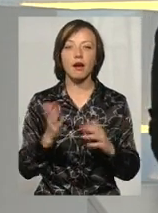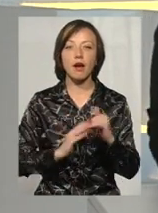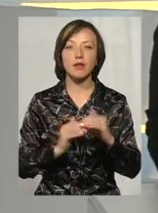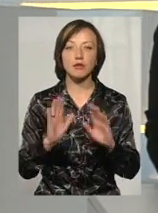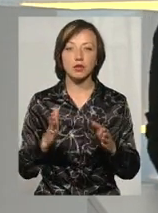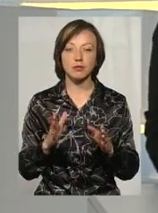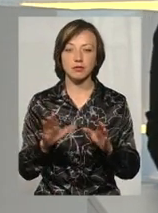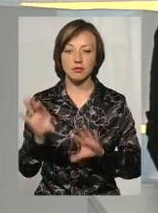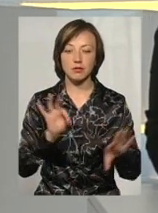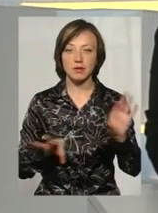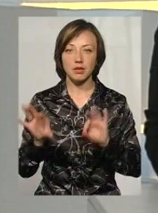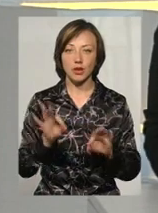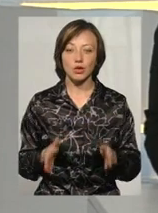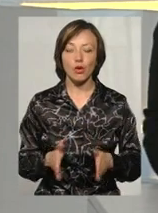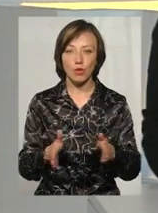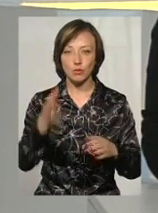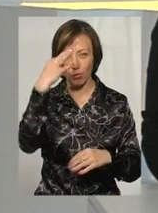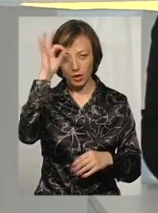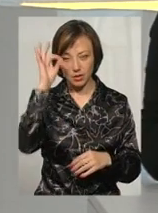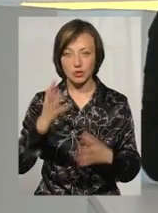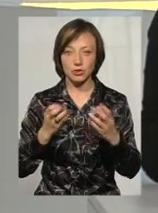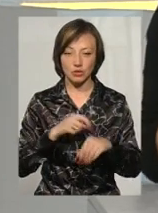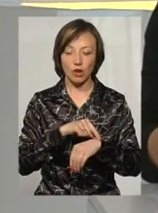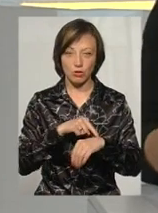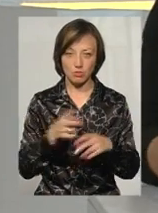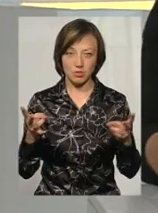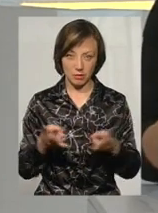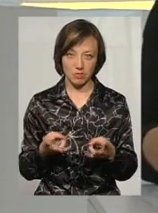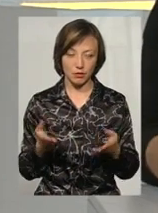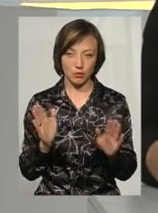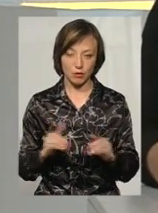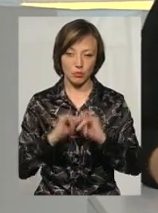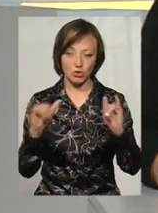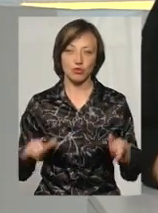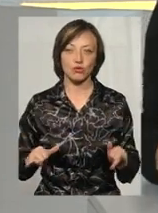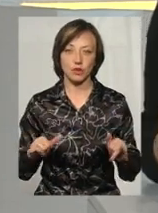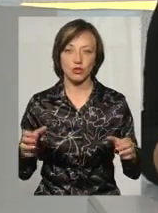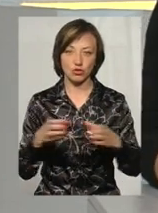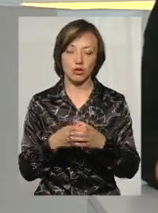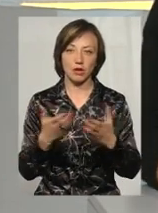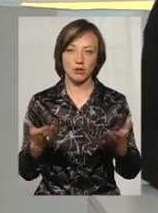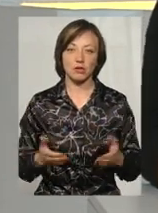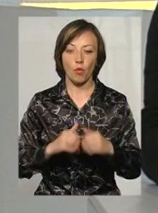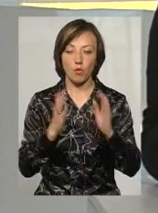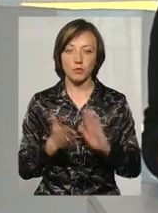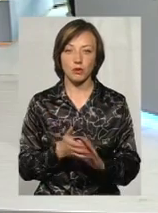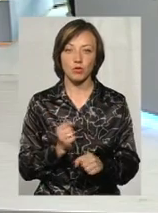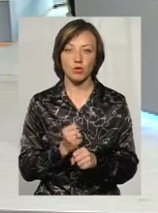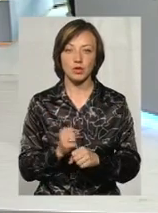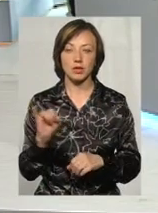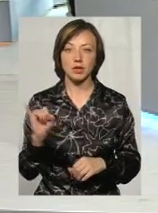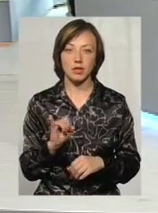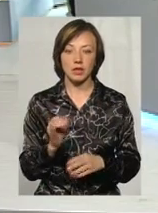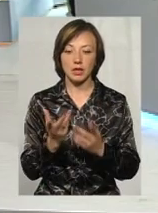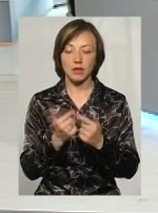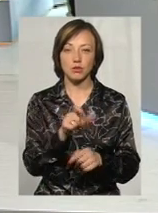будете поповнювати от саме дорожню поліцію? Але ж з часом вже ж я, ну, буде збільшуватися і обсяг роботи, і